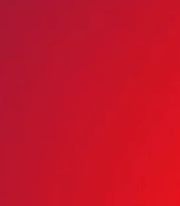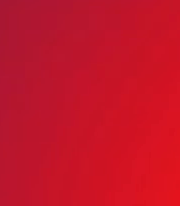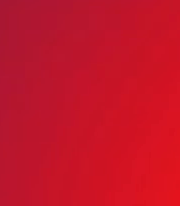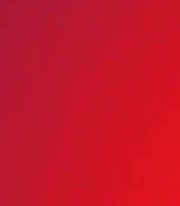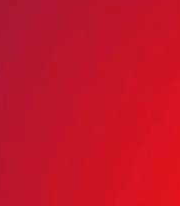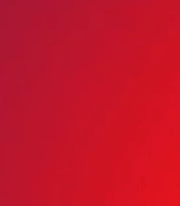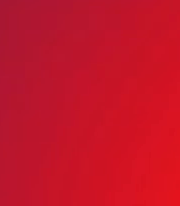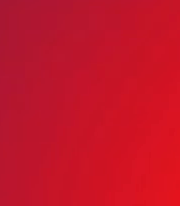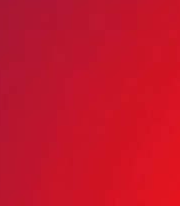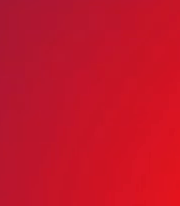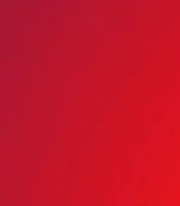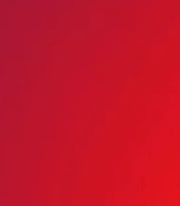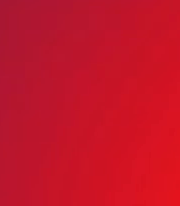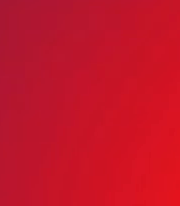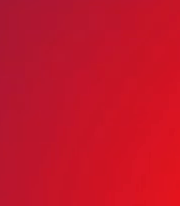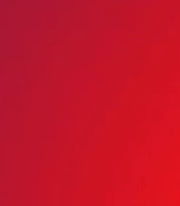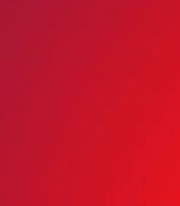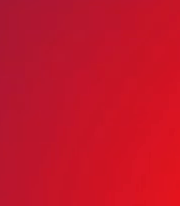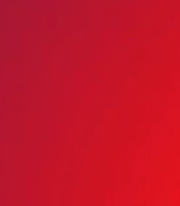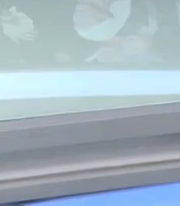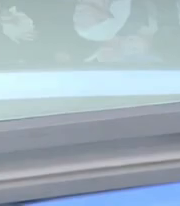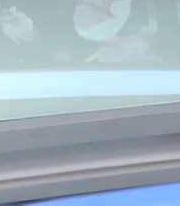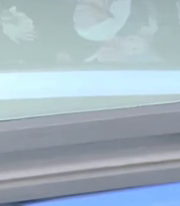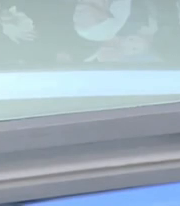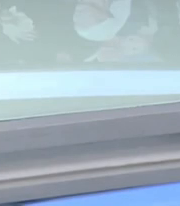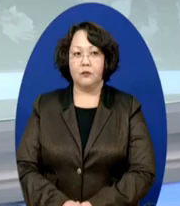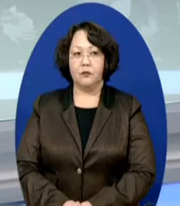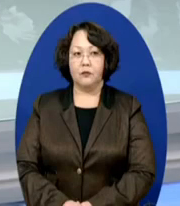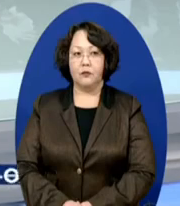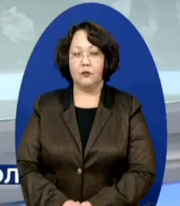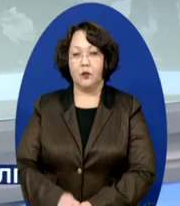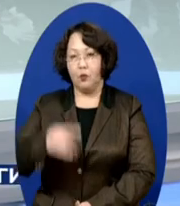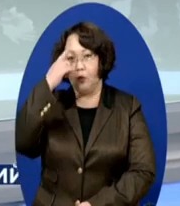сэргэлтийн бодлого. Монгол улсын